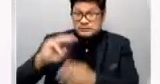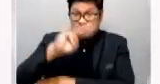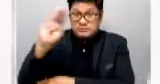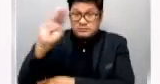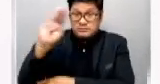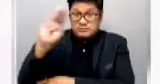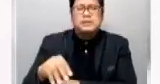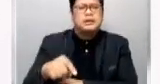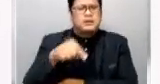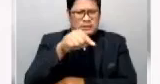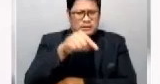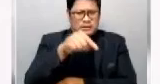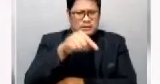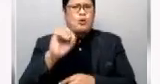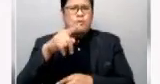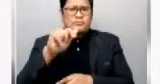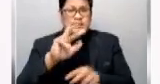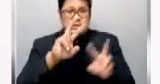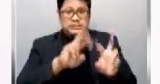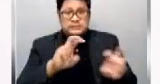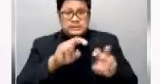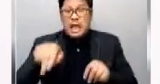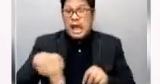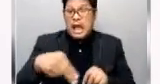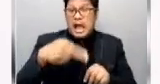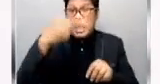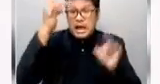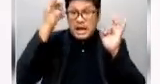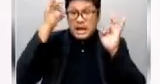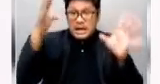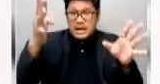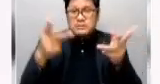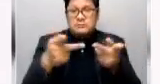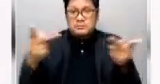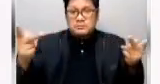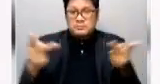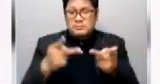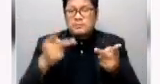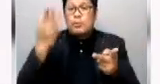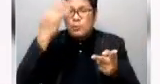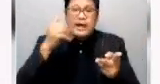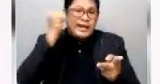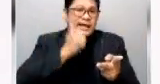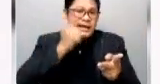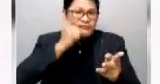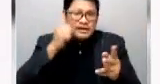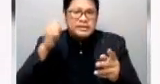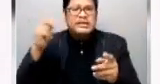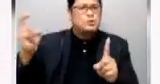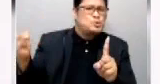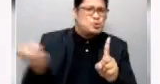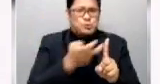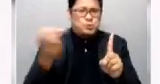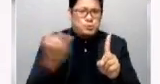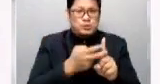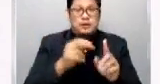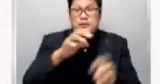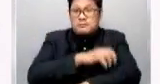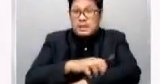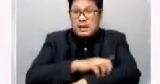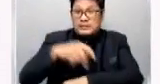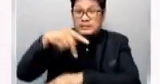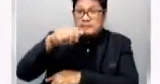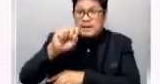Research Group bilang high-risk areas dahil sa mataas na daily attack rate. Yan po ang Makati, Pasay, Malabon